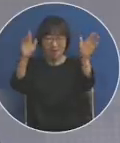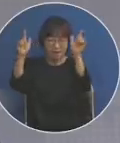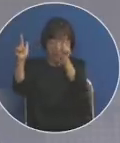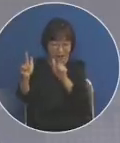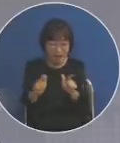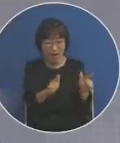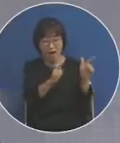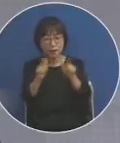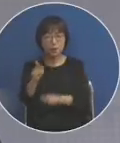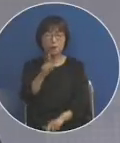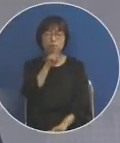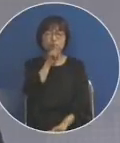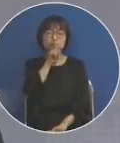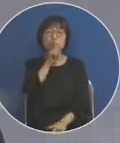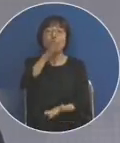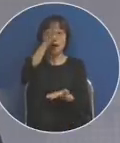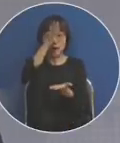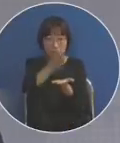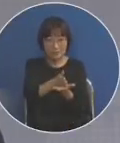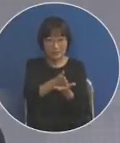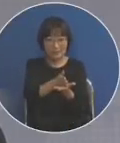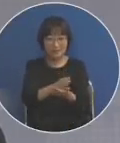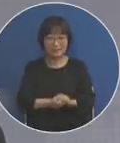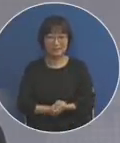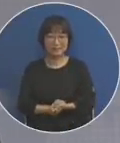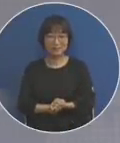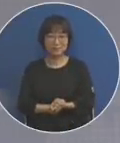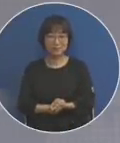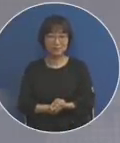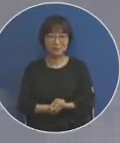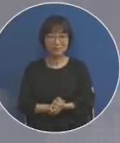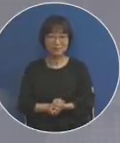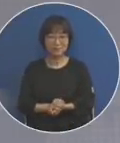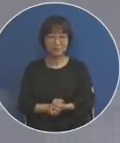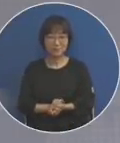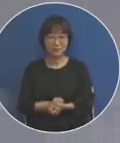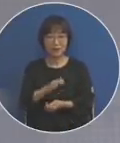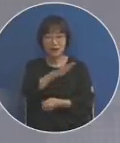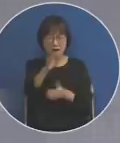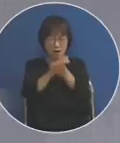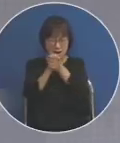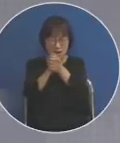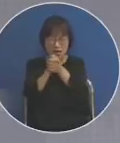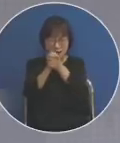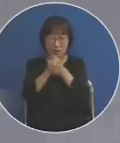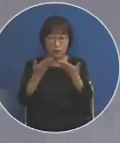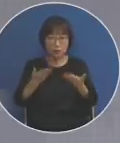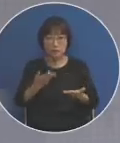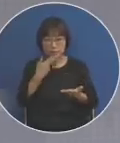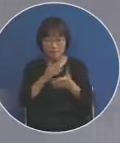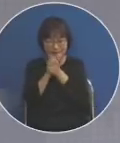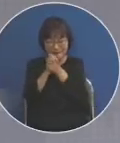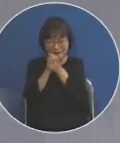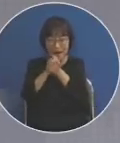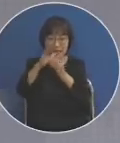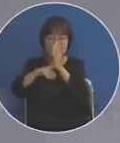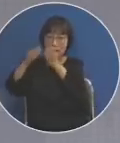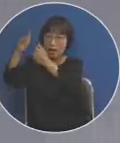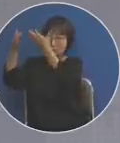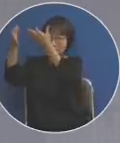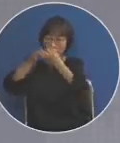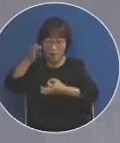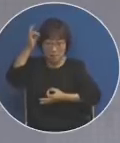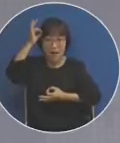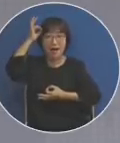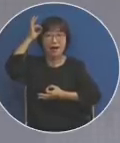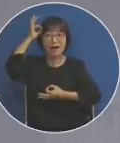all night or all day. 여호와로 기억나시게 하도록 쉬지 마라. And then it says that he will not give